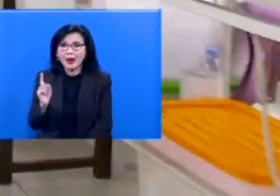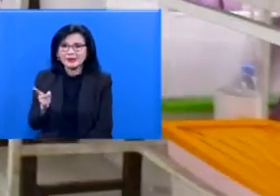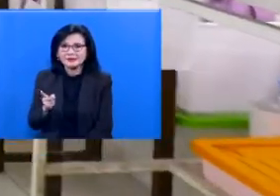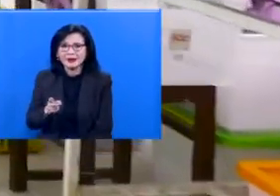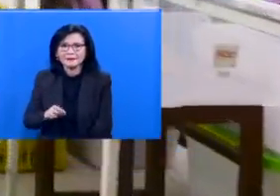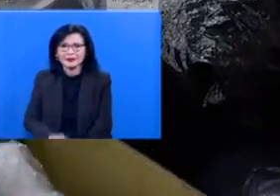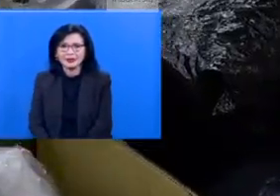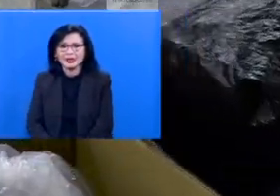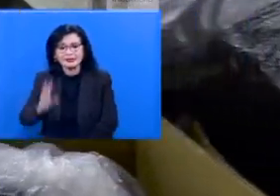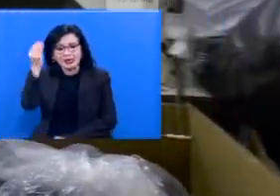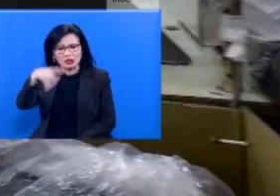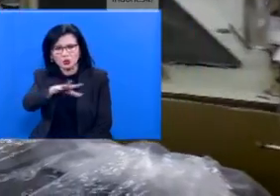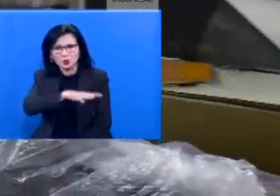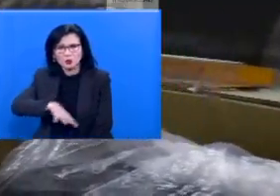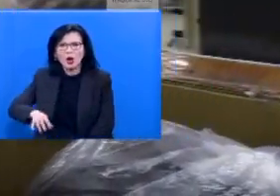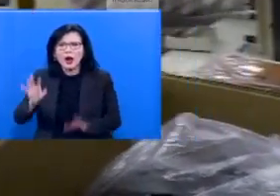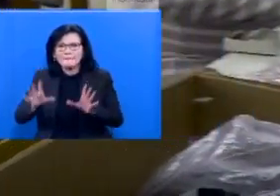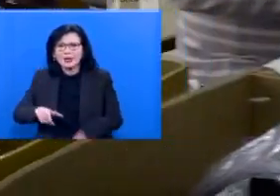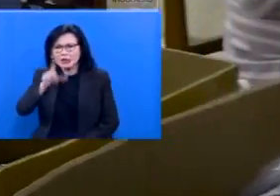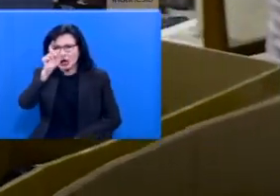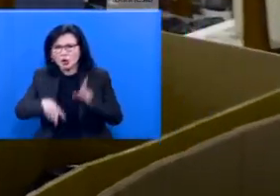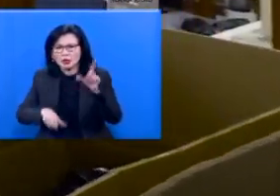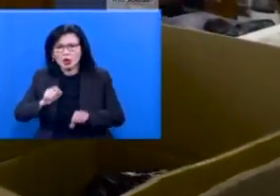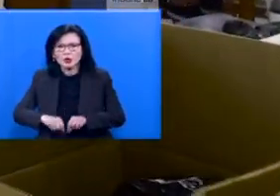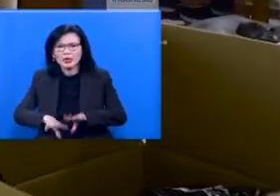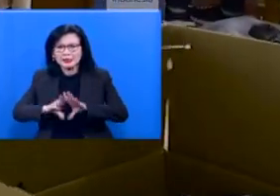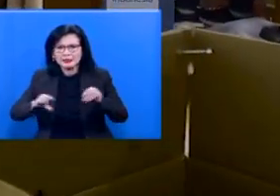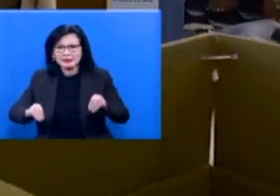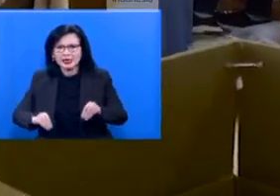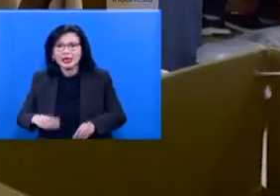wilayah ini terdapat banyak buruh dan masuk dalam kategori zona merah,